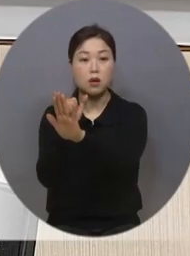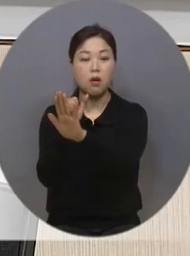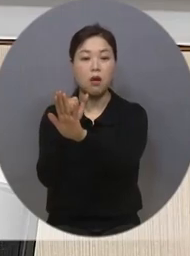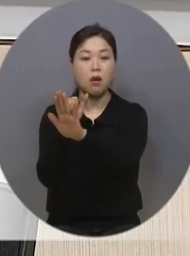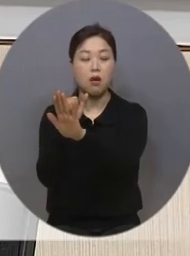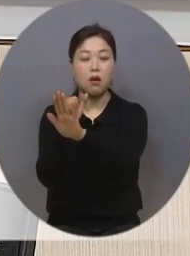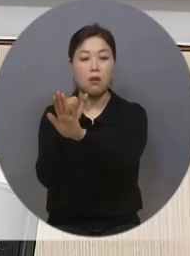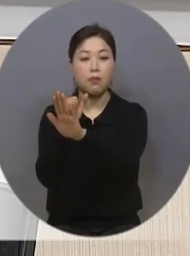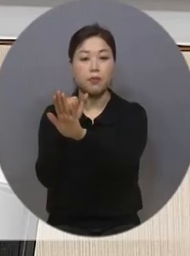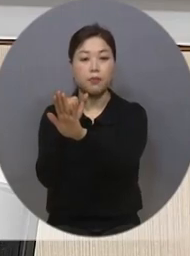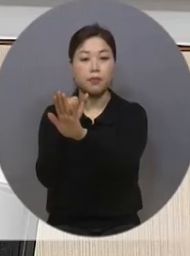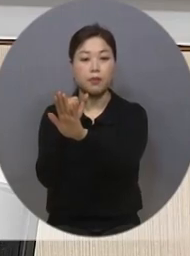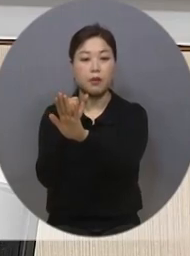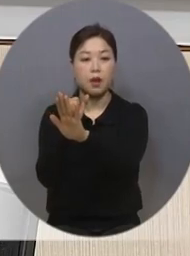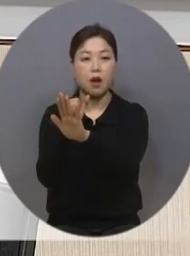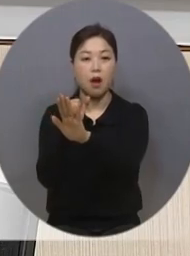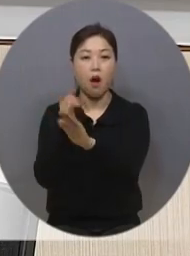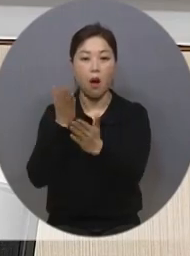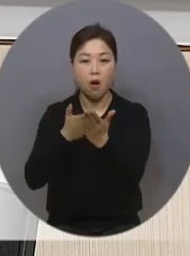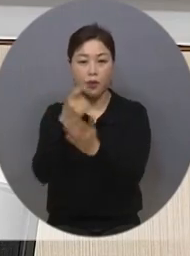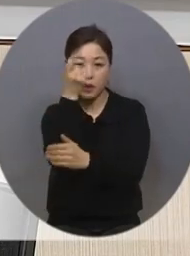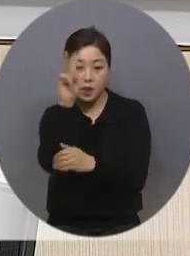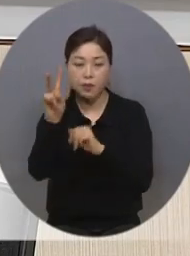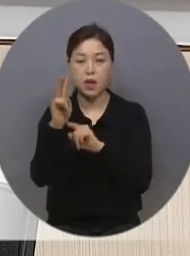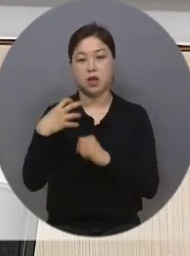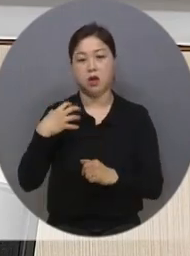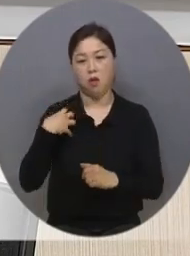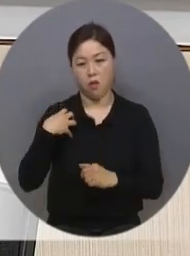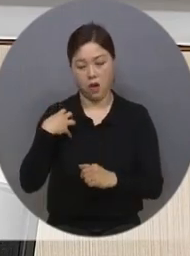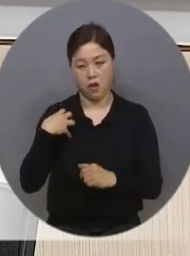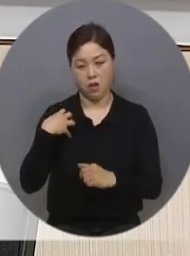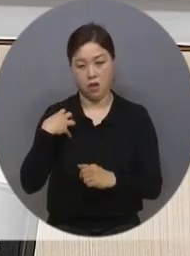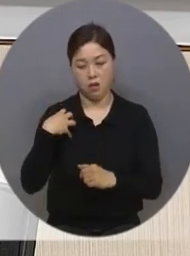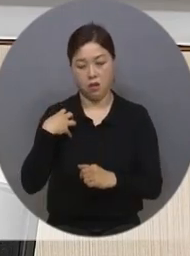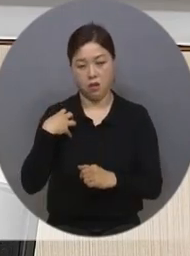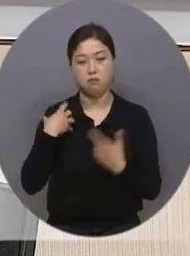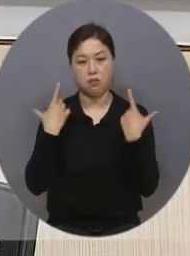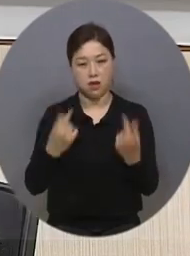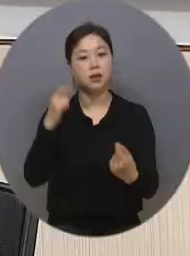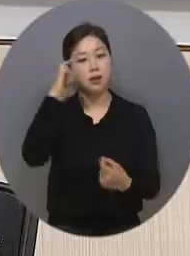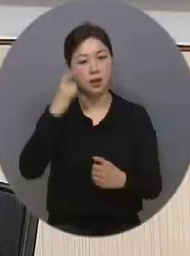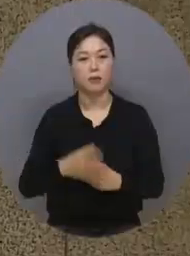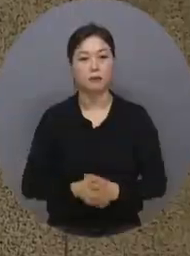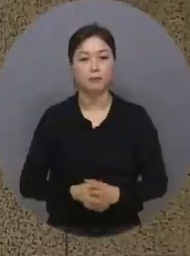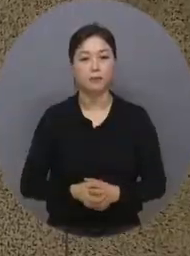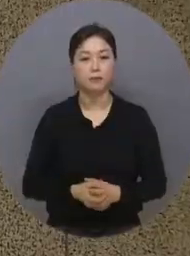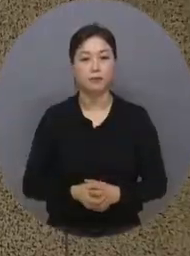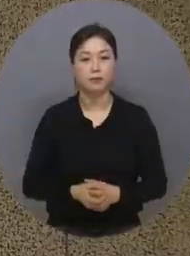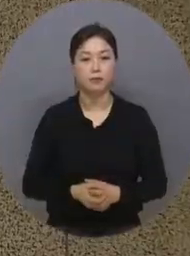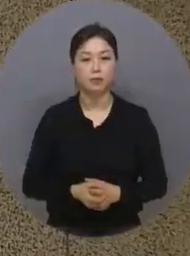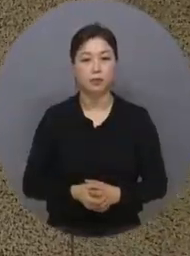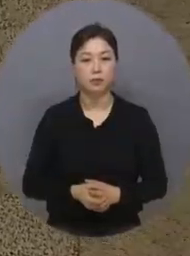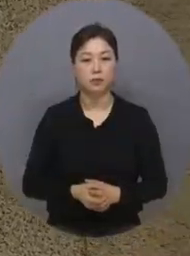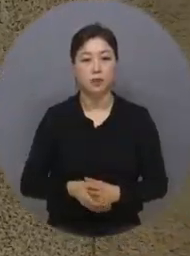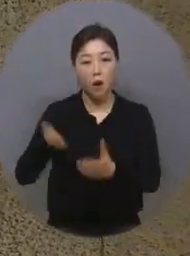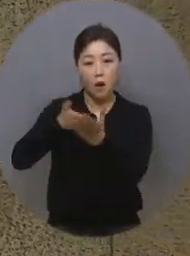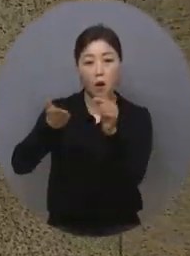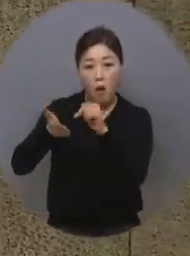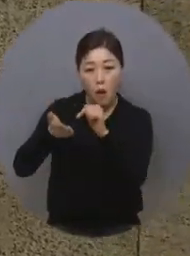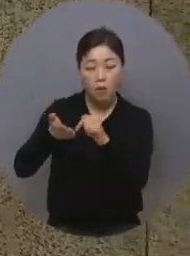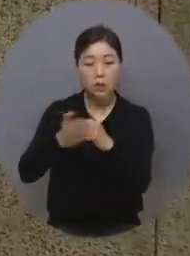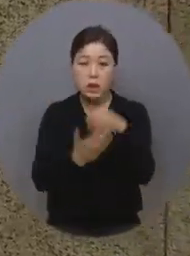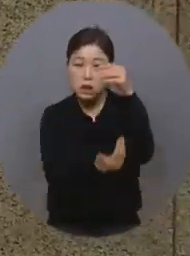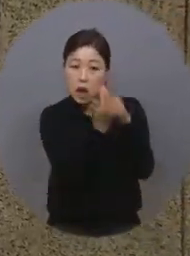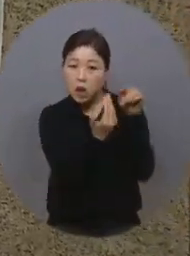보도해 주는 게 언론 매체들의 어떤 관점, 태도가 돼야 되는 게 아닐까. 언론이 특정한